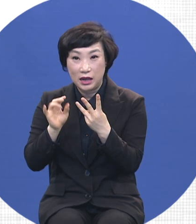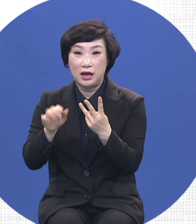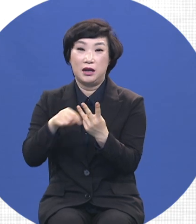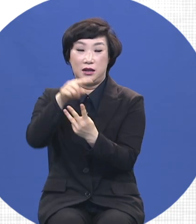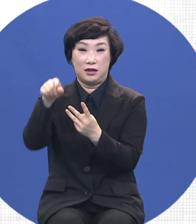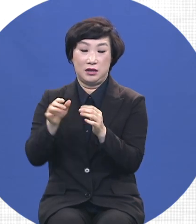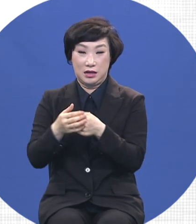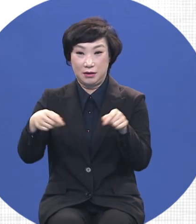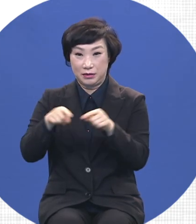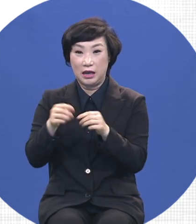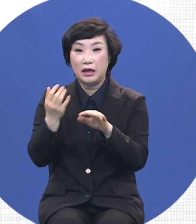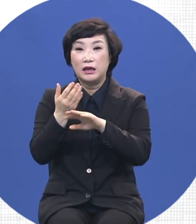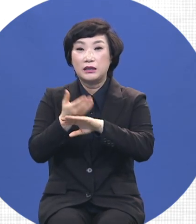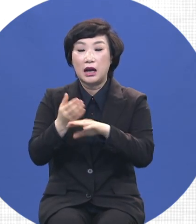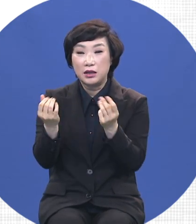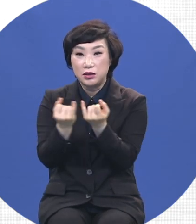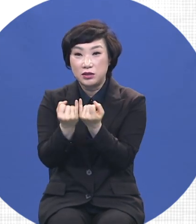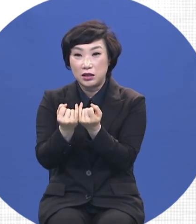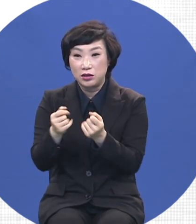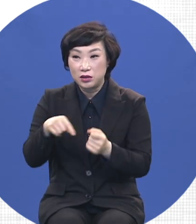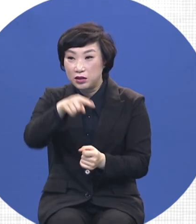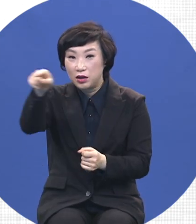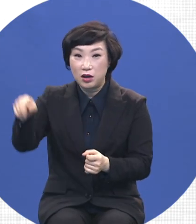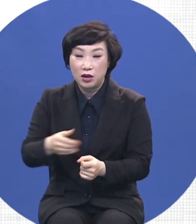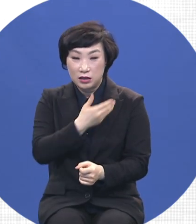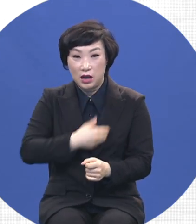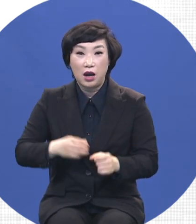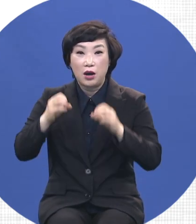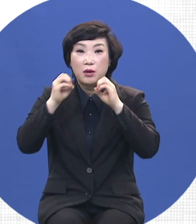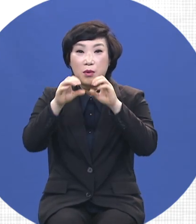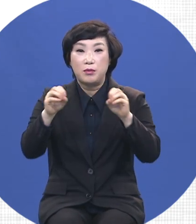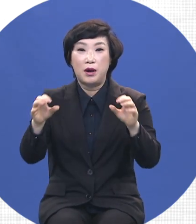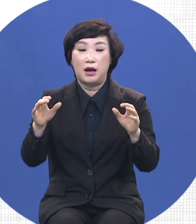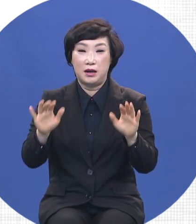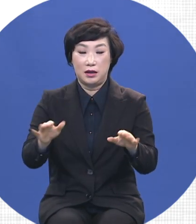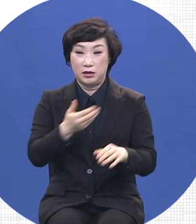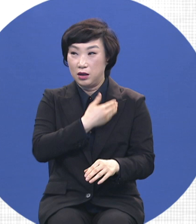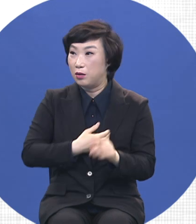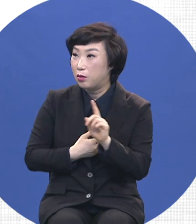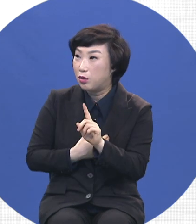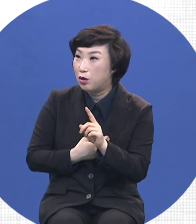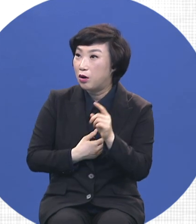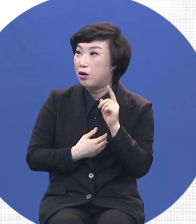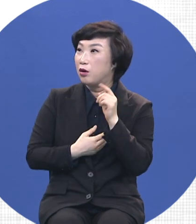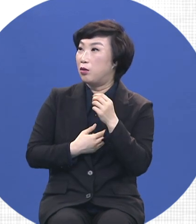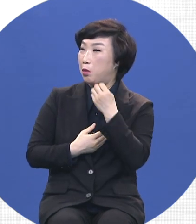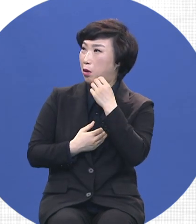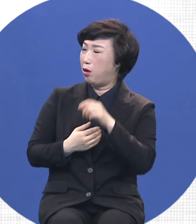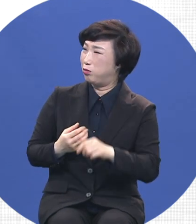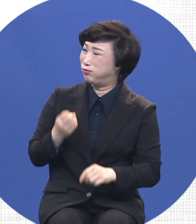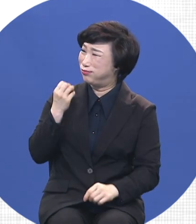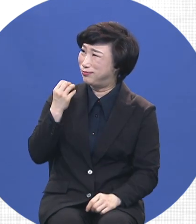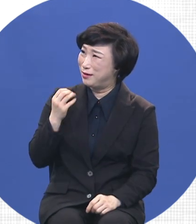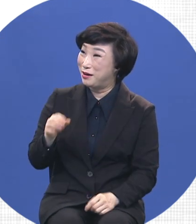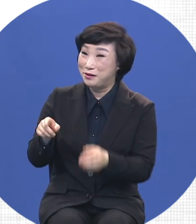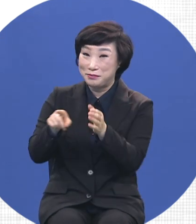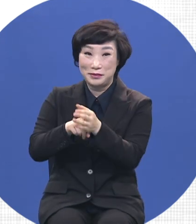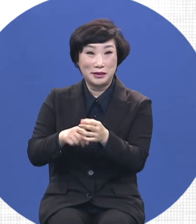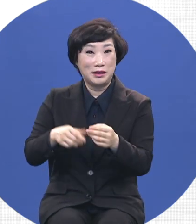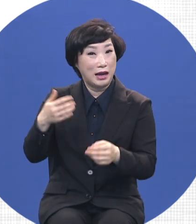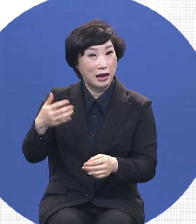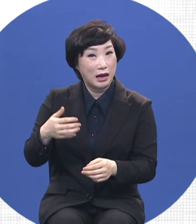저희와 함께한 다른 여자들도 이것을 사도들에게 고하니라. 사도들은 저희 말이 허탄한 듯이 배어 믿지